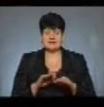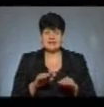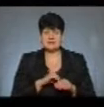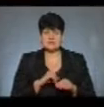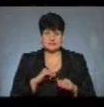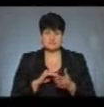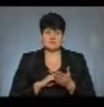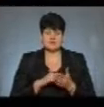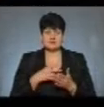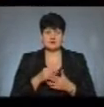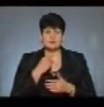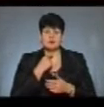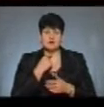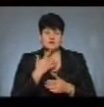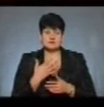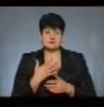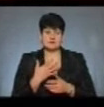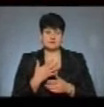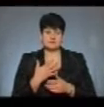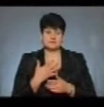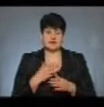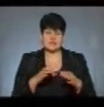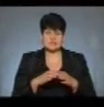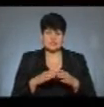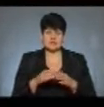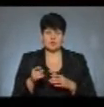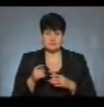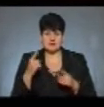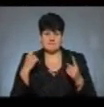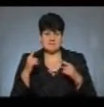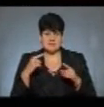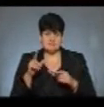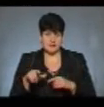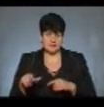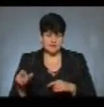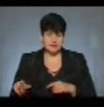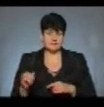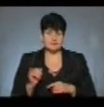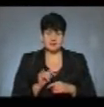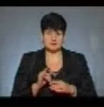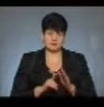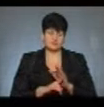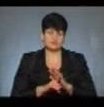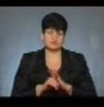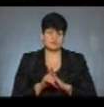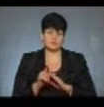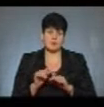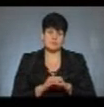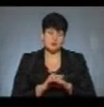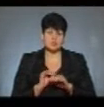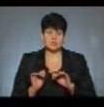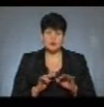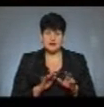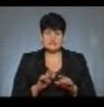записали своїми голосами аудіоказки шести тернопільських письменників. І ми започаткували таку благодійну